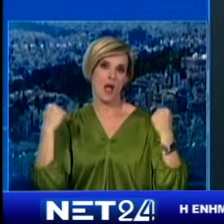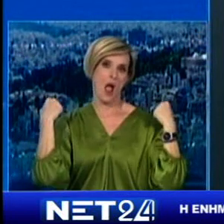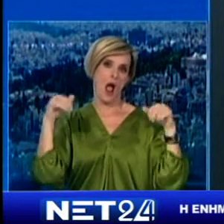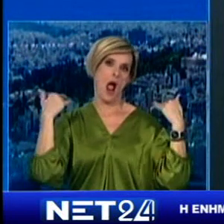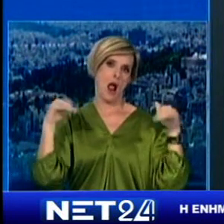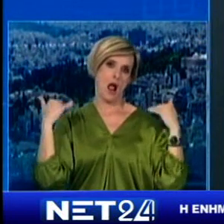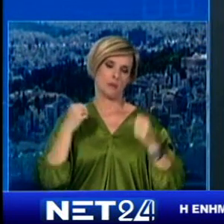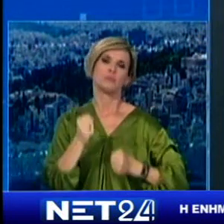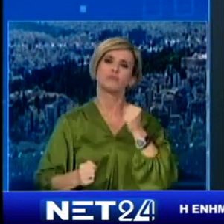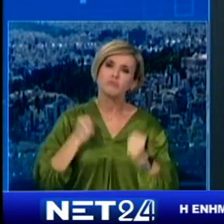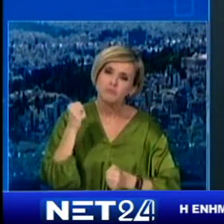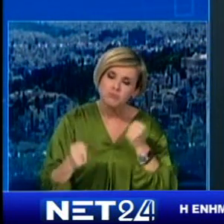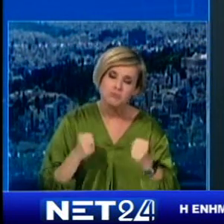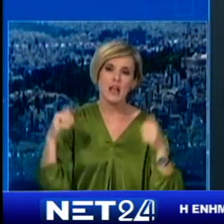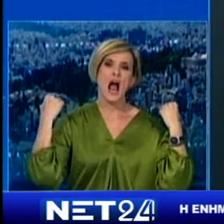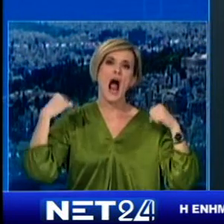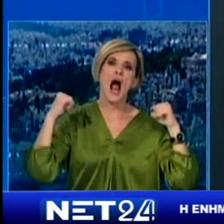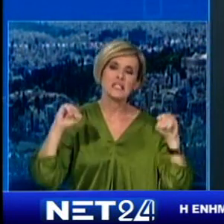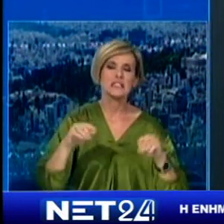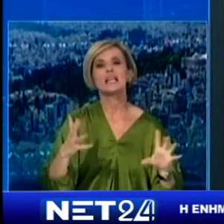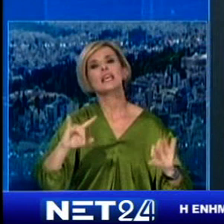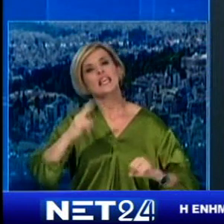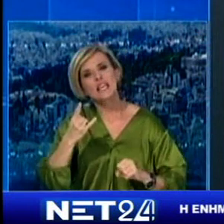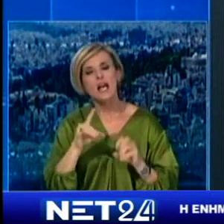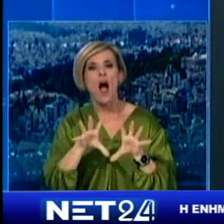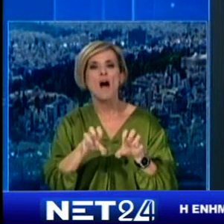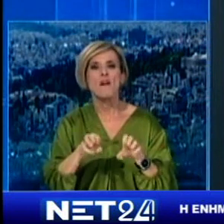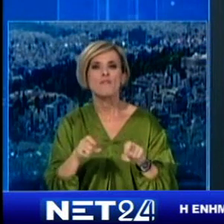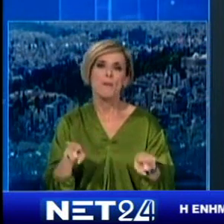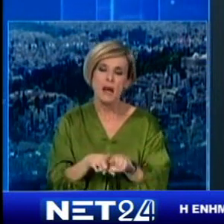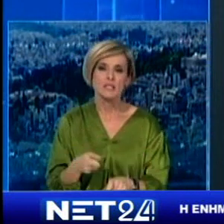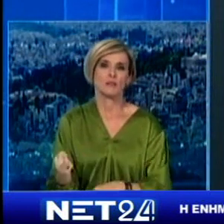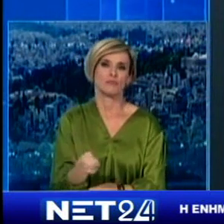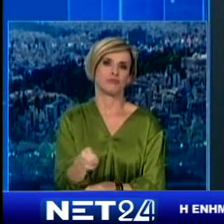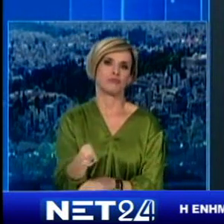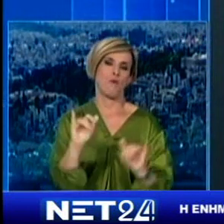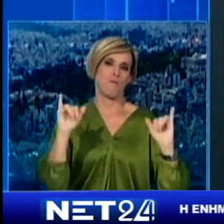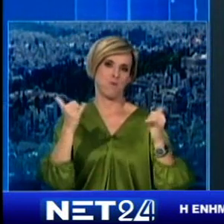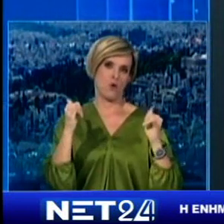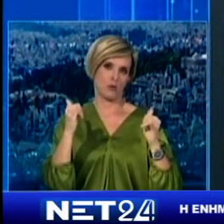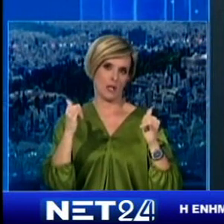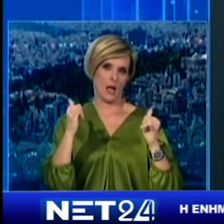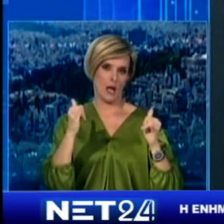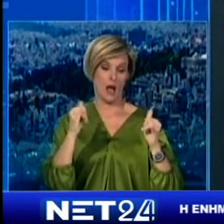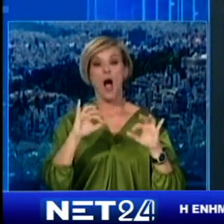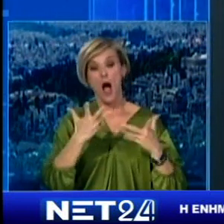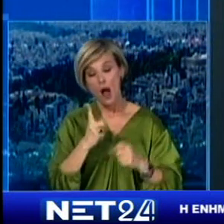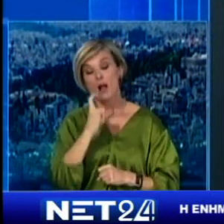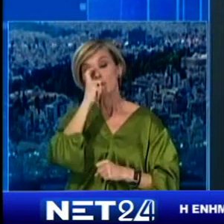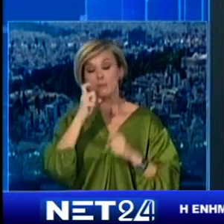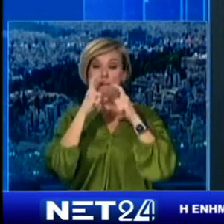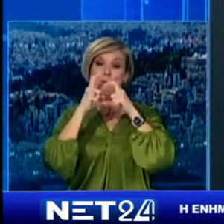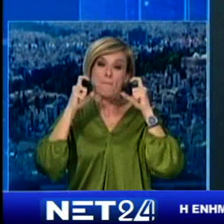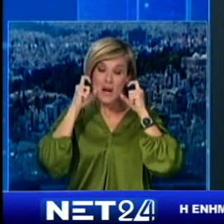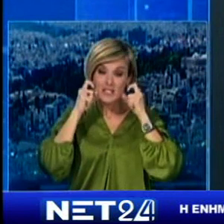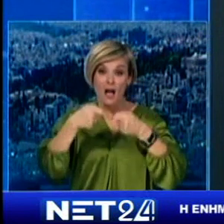σε εξωτερικό χώρο ή κίνηση με κατοικίδιο ατομικά ή ανά δύο άτομα υπό την προϋπόθεση τήρησης αναγκαίας απόστασης